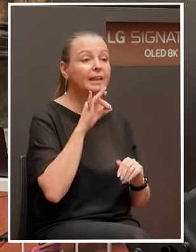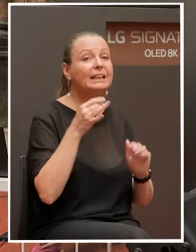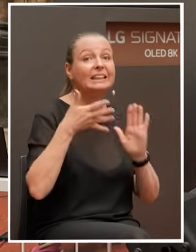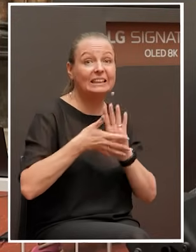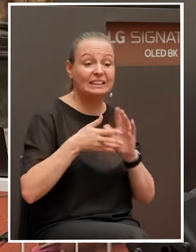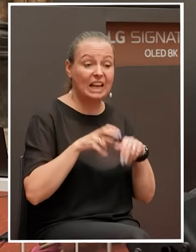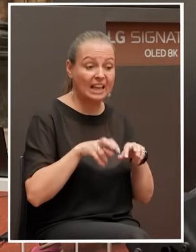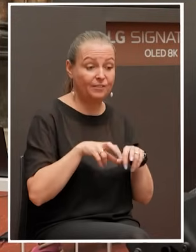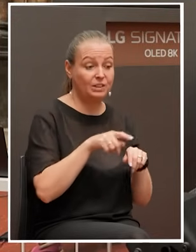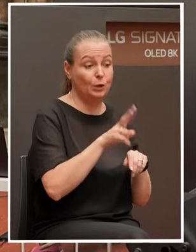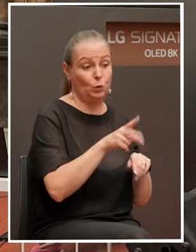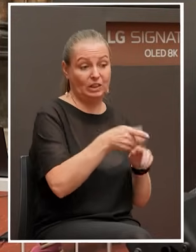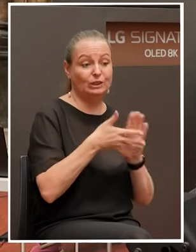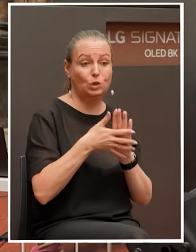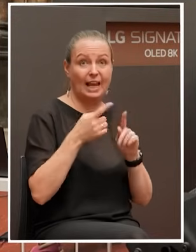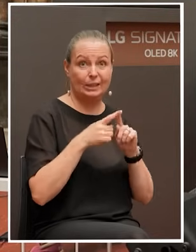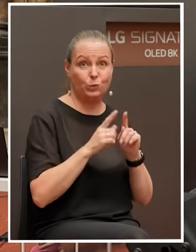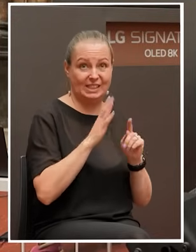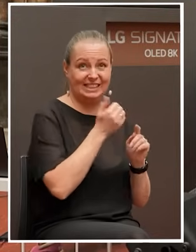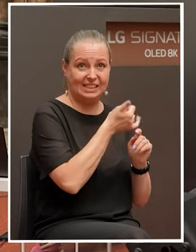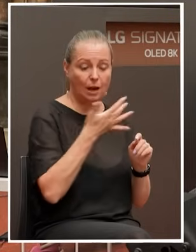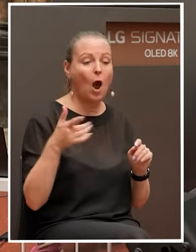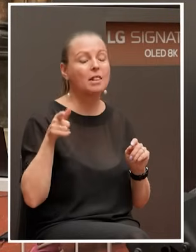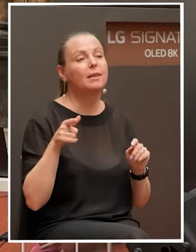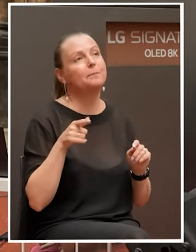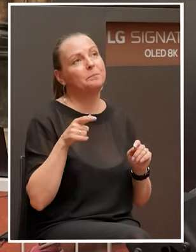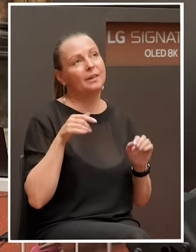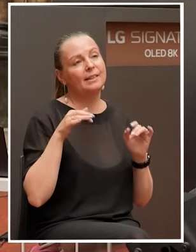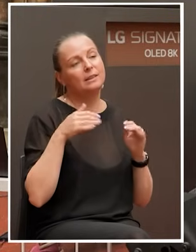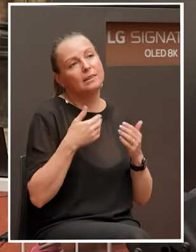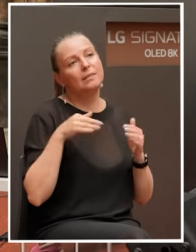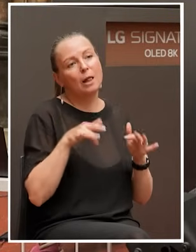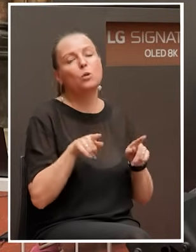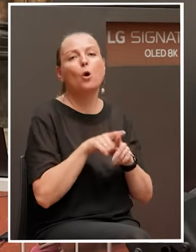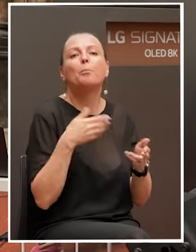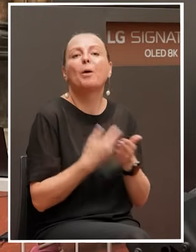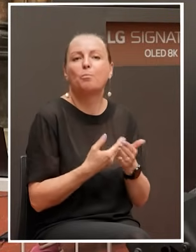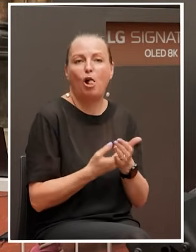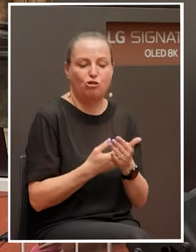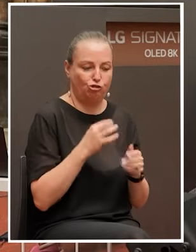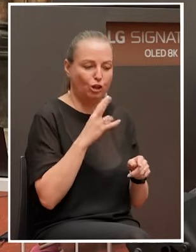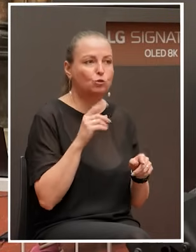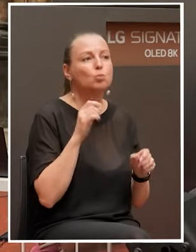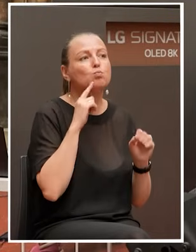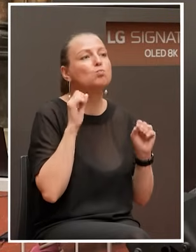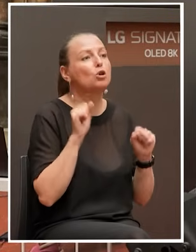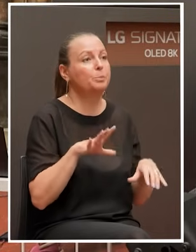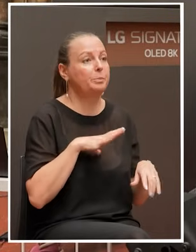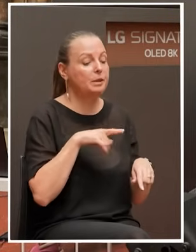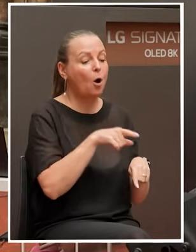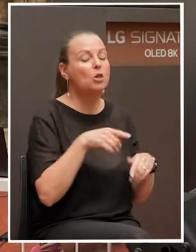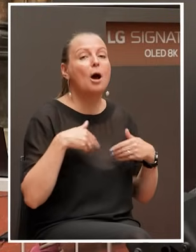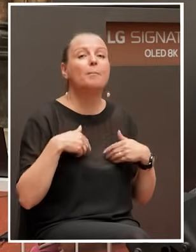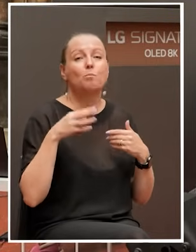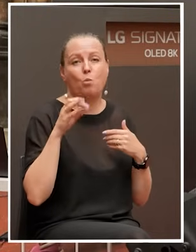исследователи этой серии делают даже довольно смелое, на первый взгляд, предположение о том, что это может быть вещь, где Моне апеллирует